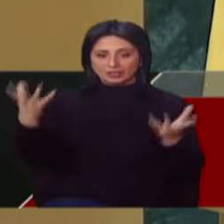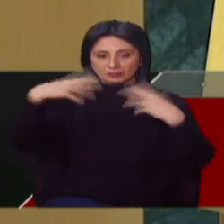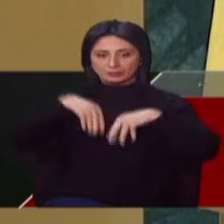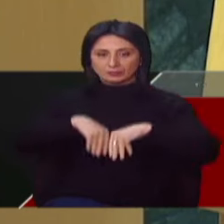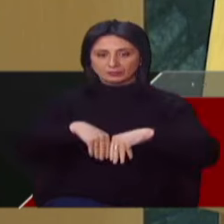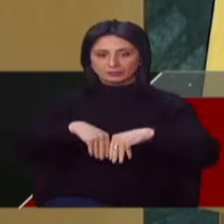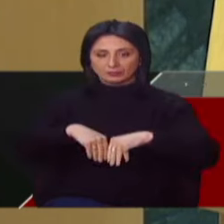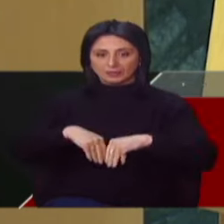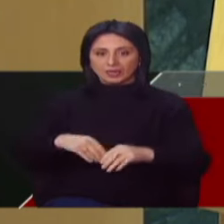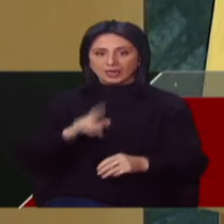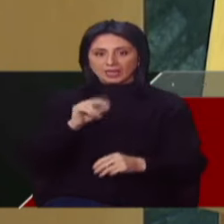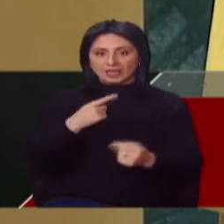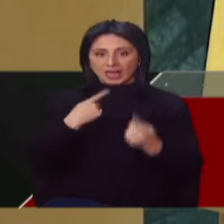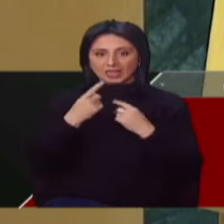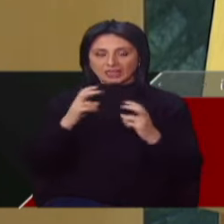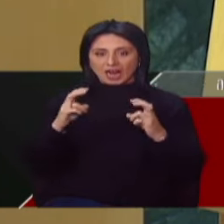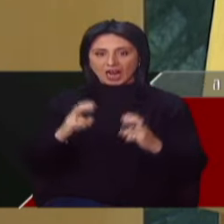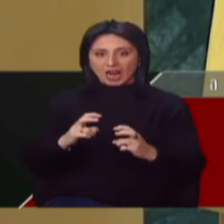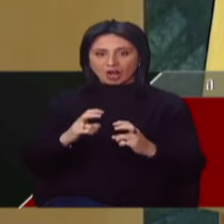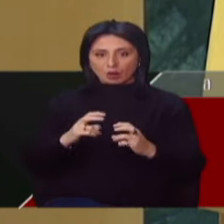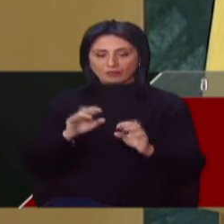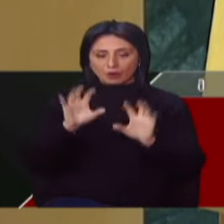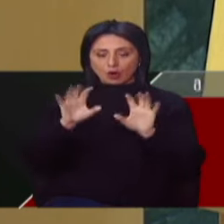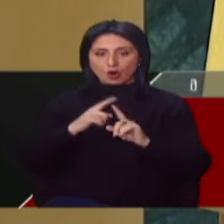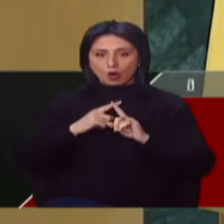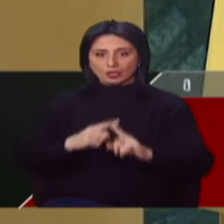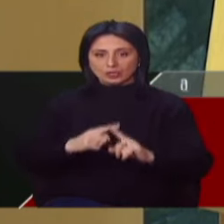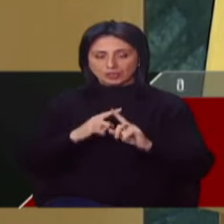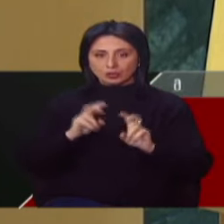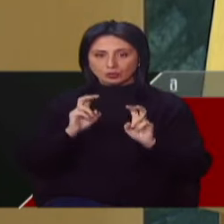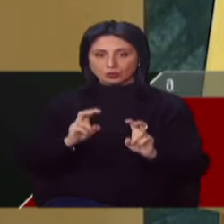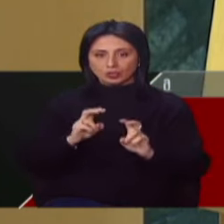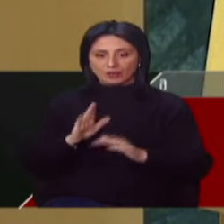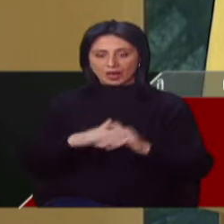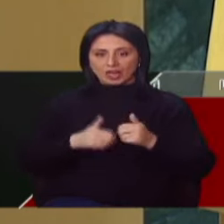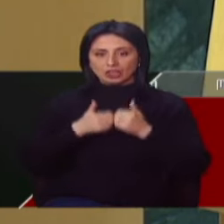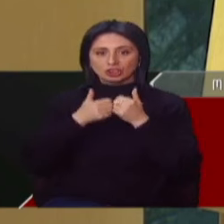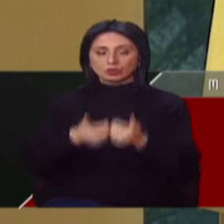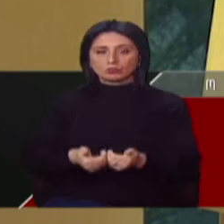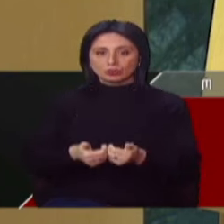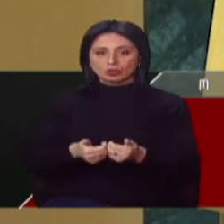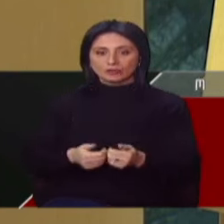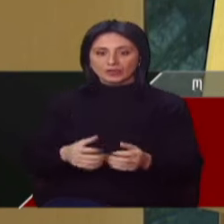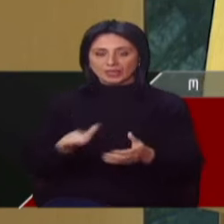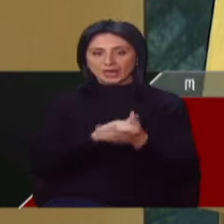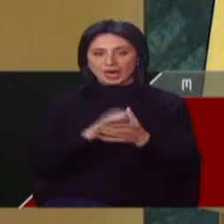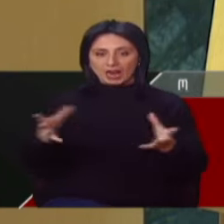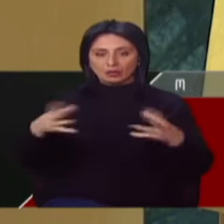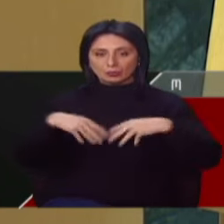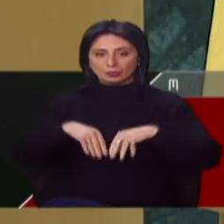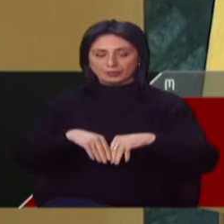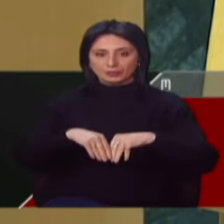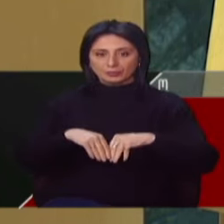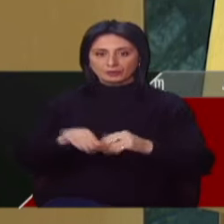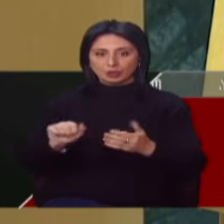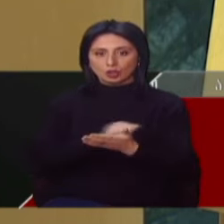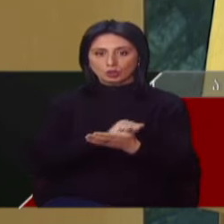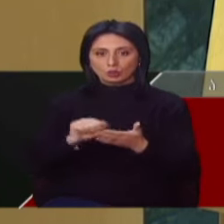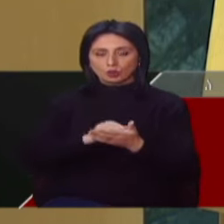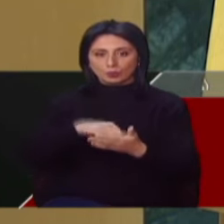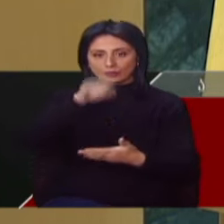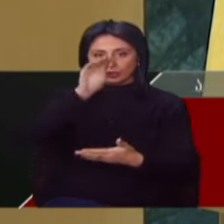Christavs, da dialogit, da consensusis esit, helse utrops, ertoblivi